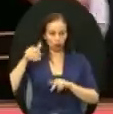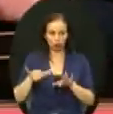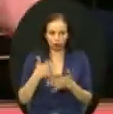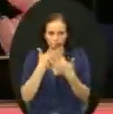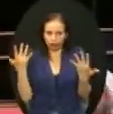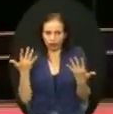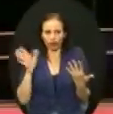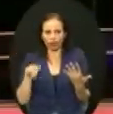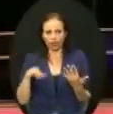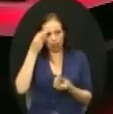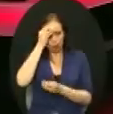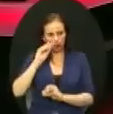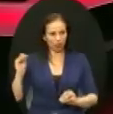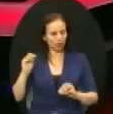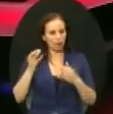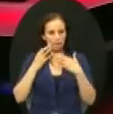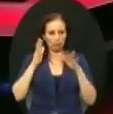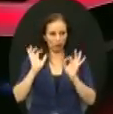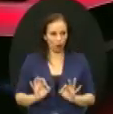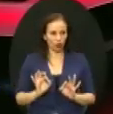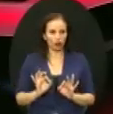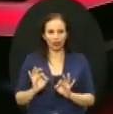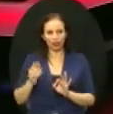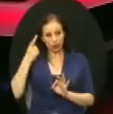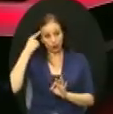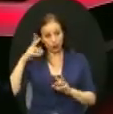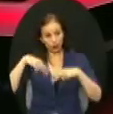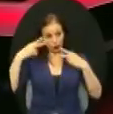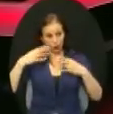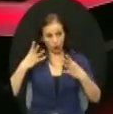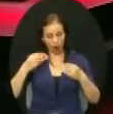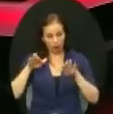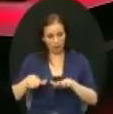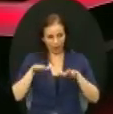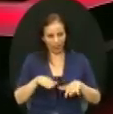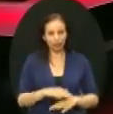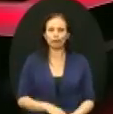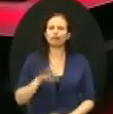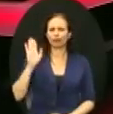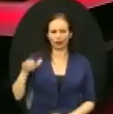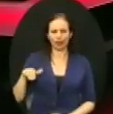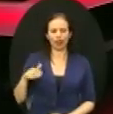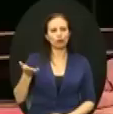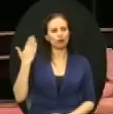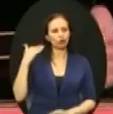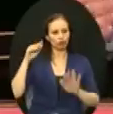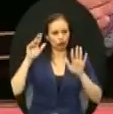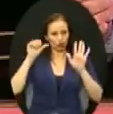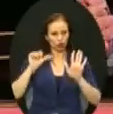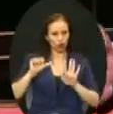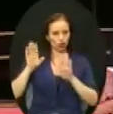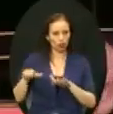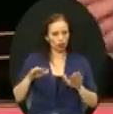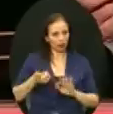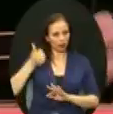הכי מפורשת בתוך הוא הודיע את זה בשלב שהוא חשב שיהיו לו הרבה יותר מנדטים, לא לפני. גם בשלב של 6 מנדטים, שזה